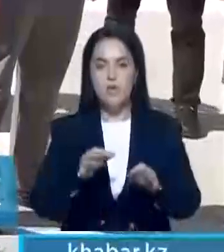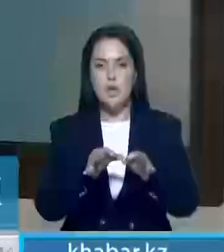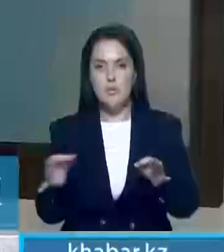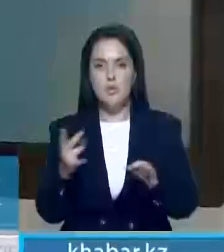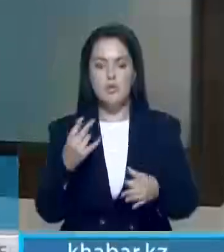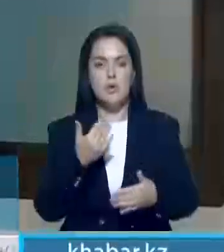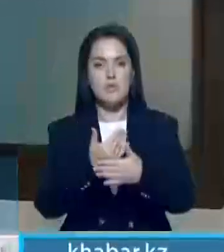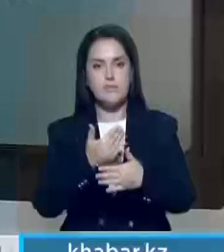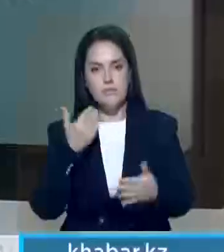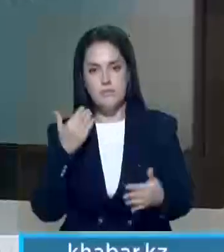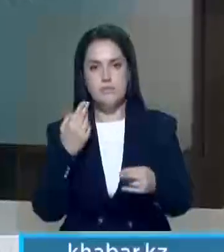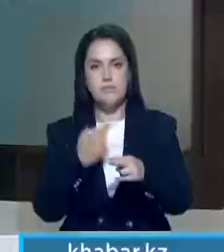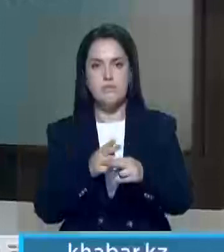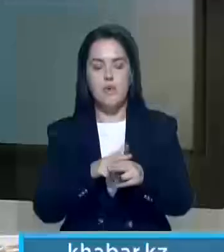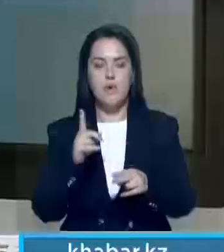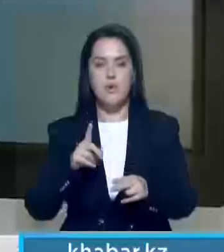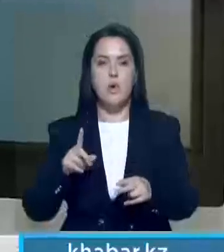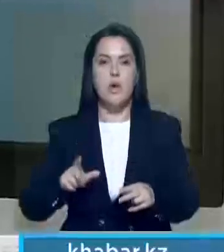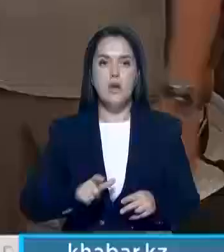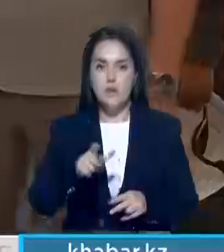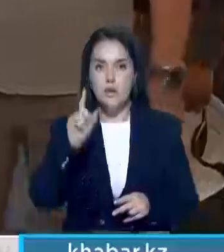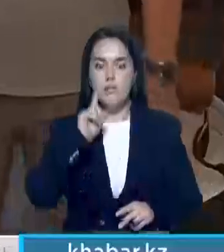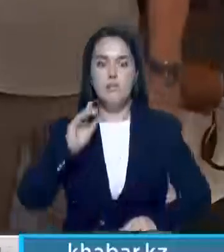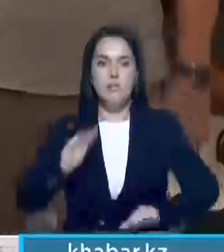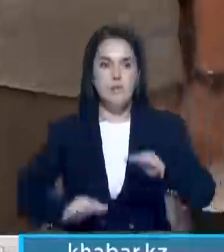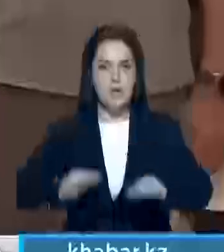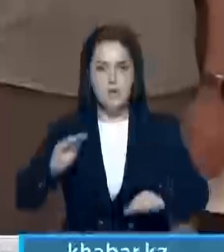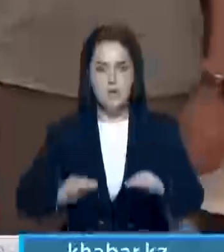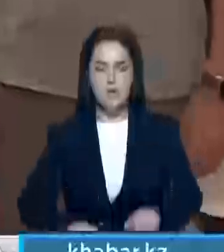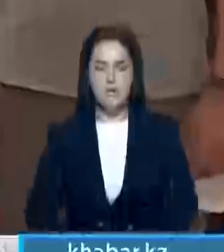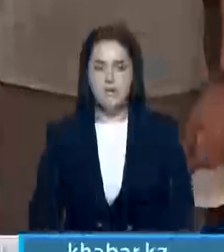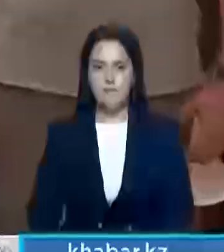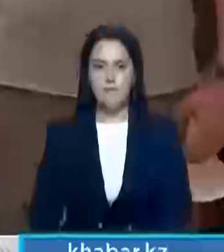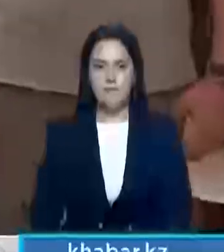нужно заблаговременно предусмотреть инфраструктуру и благоустройство, отметил Бектенов.